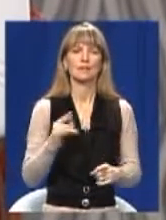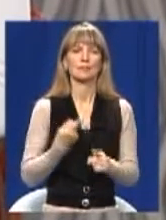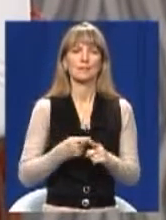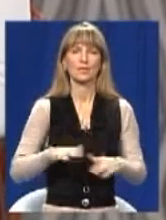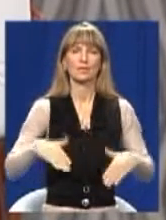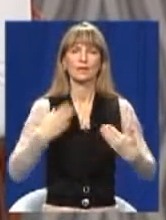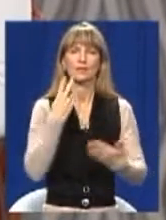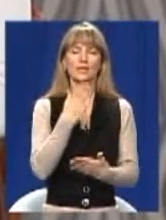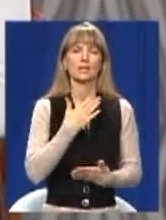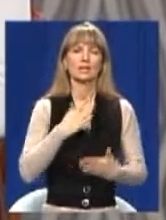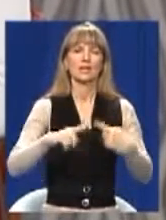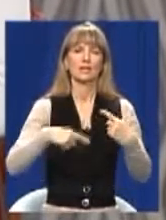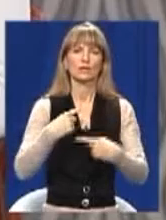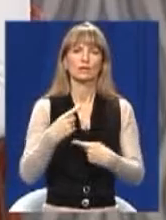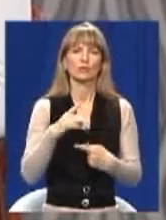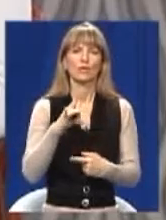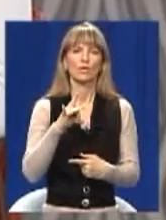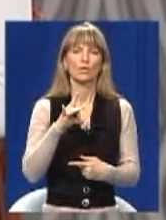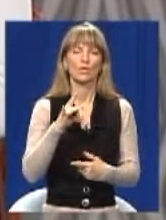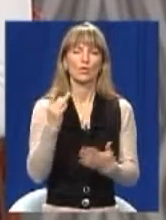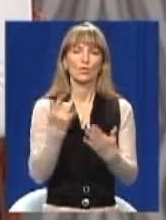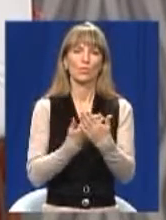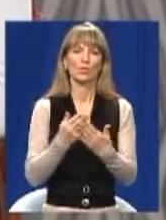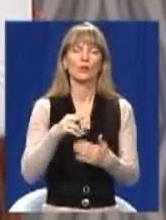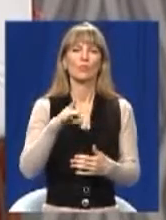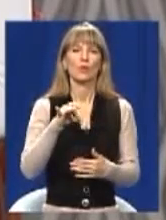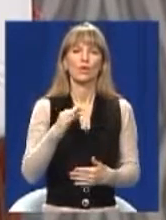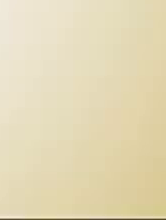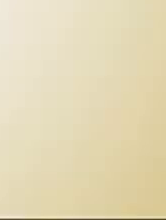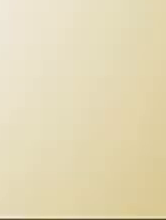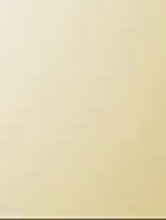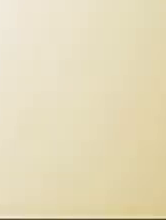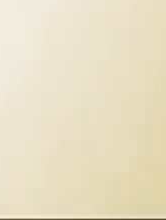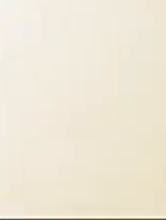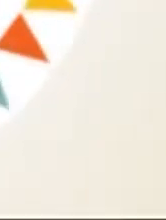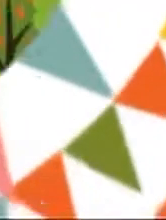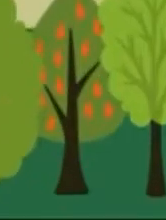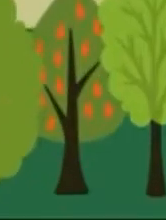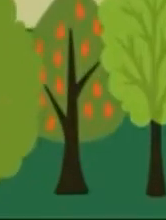пропоную переглянути нашу наступну рубрику цікавих фактів про шахи.